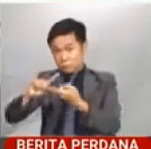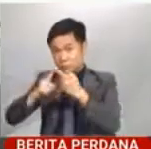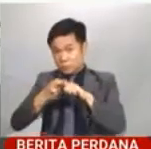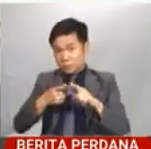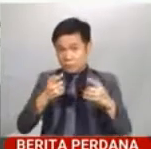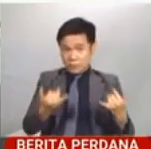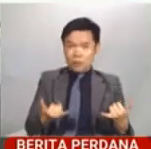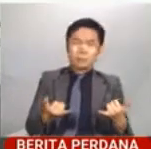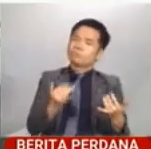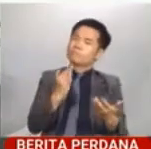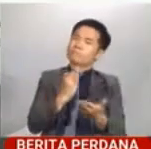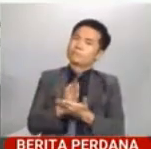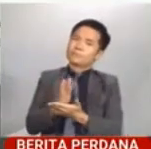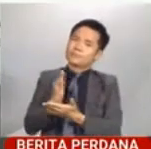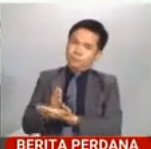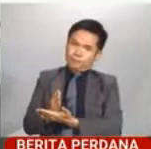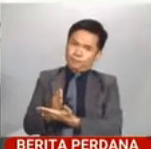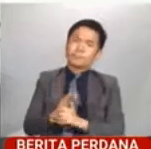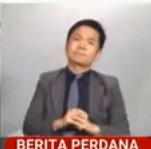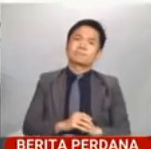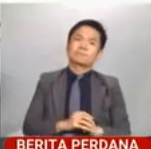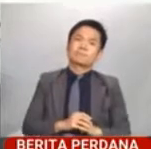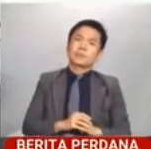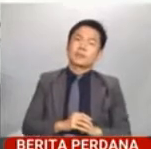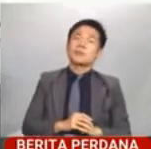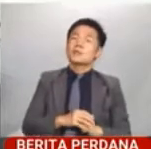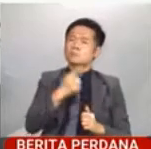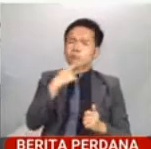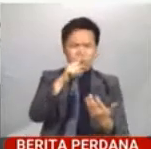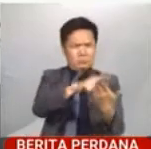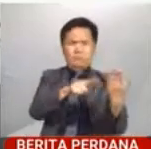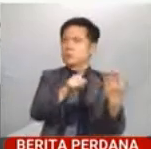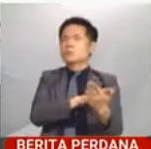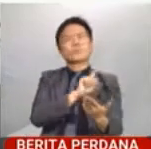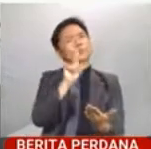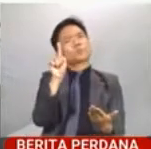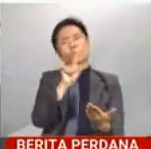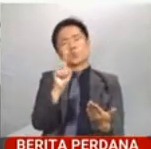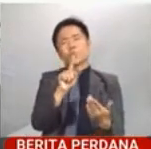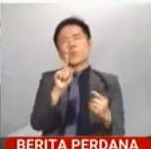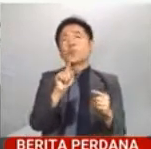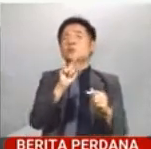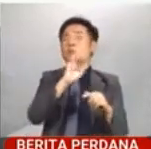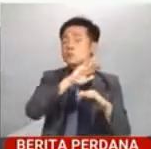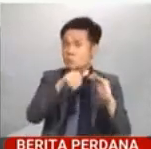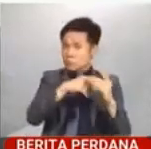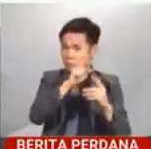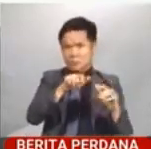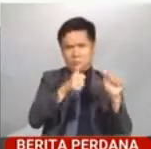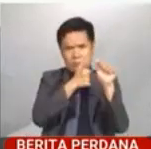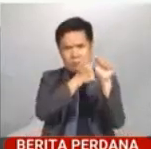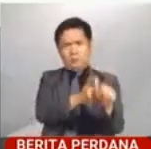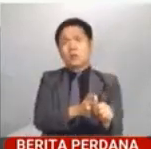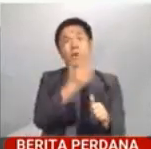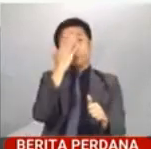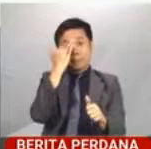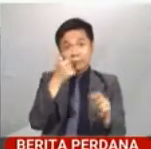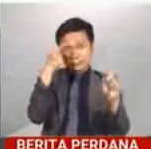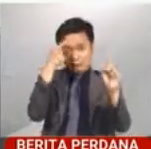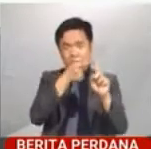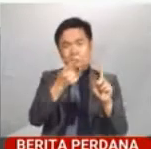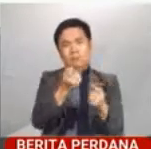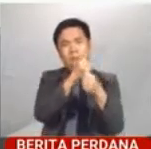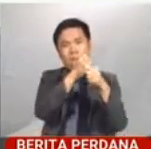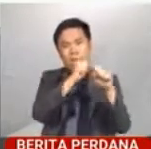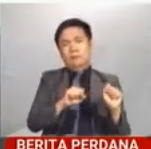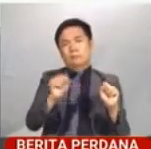pada ketika ini tanpa sebarang penjudi ujarnya itu seharusnya diambil bagi memastikan keselamatan dan kesehatan para